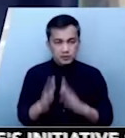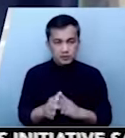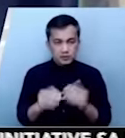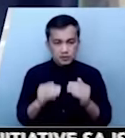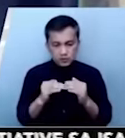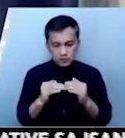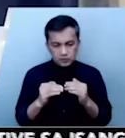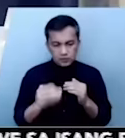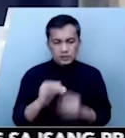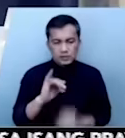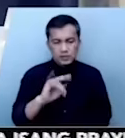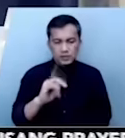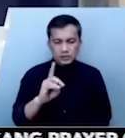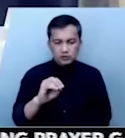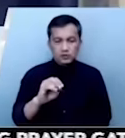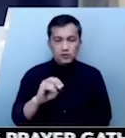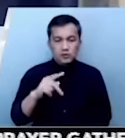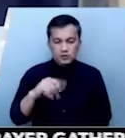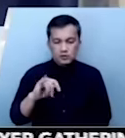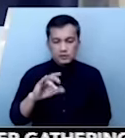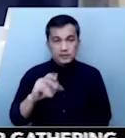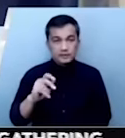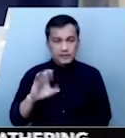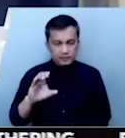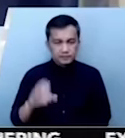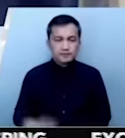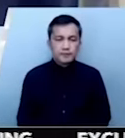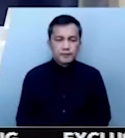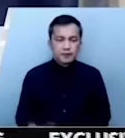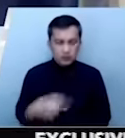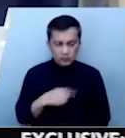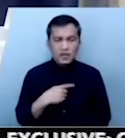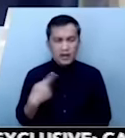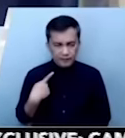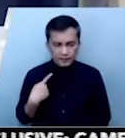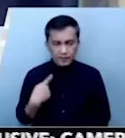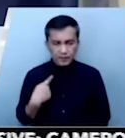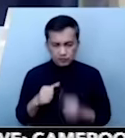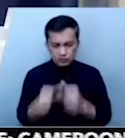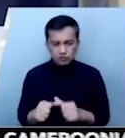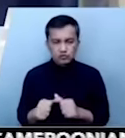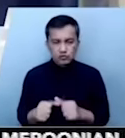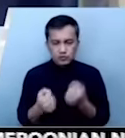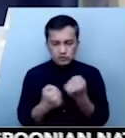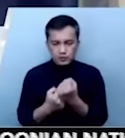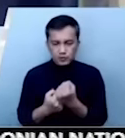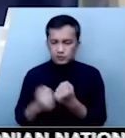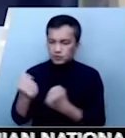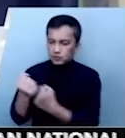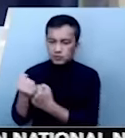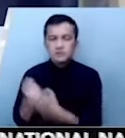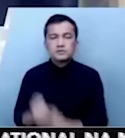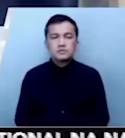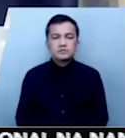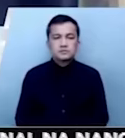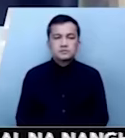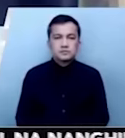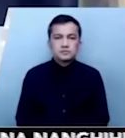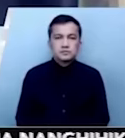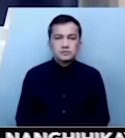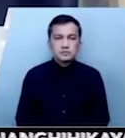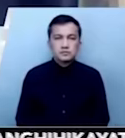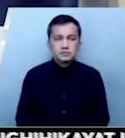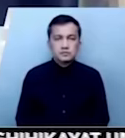Indo-Pacific. We have and will continue to support each other in multilateral forums. We